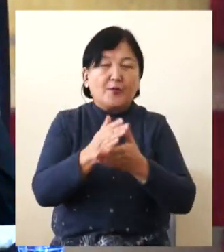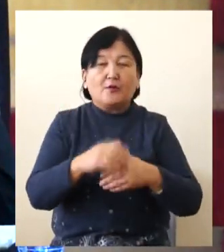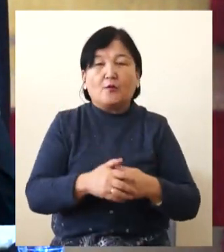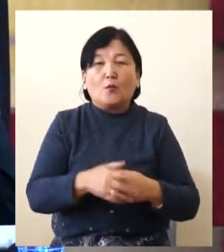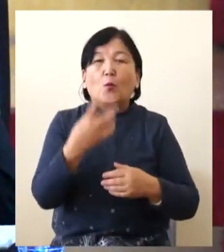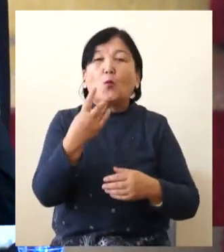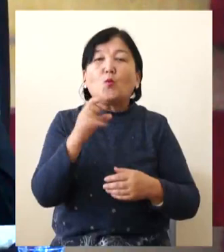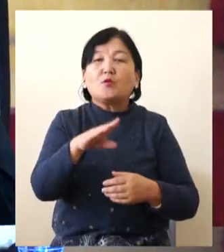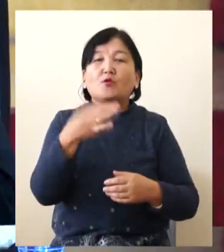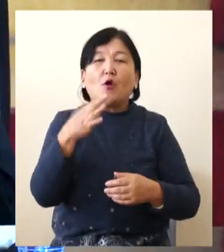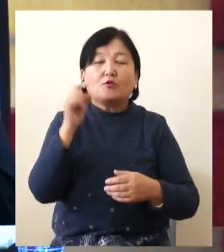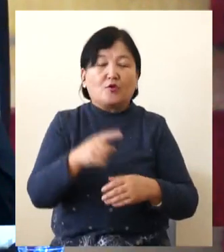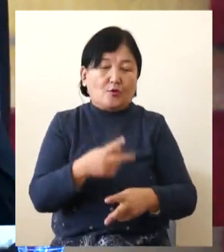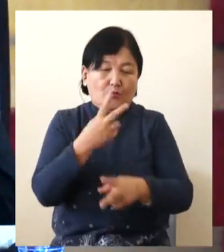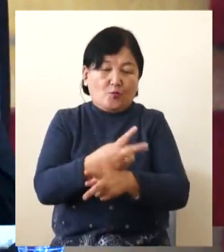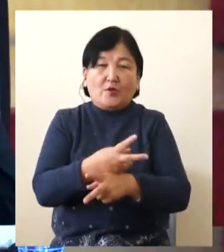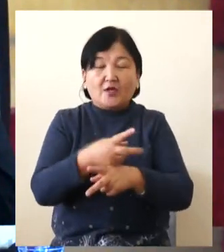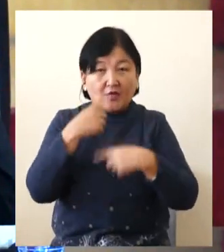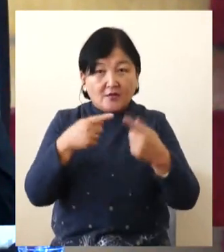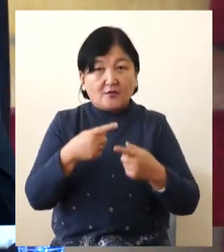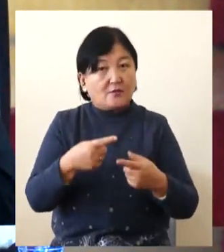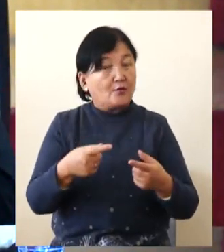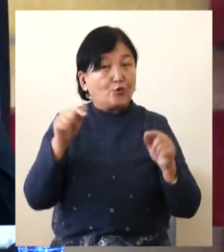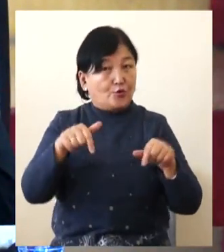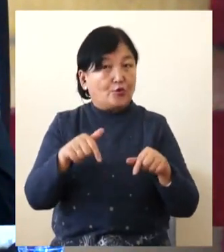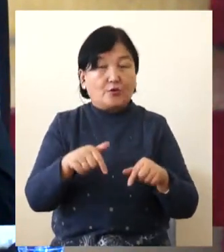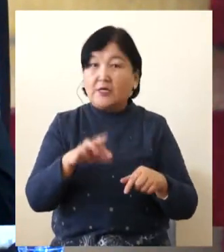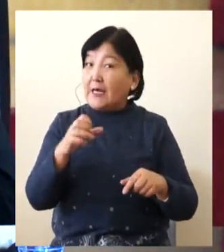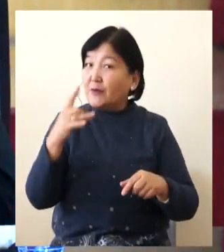тогтоох хөтөлбөргээ худлаа ямар ч үн тогтоогүй ш одоо тийм үү?